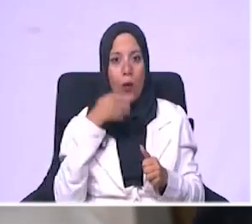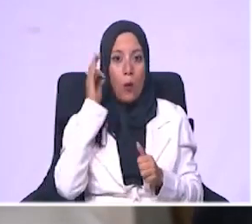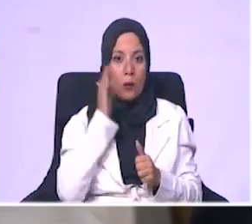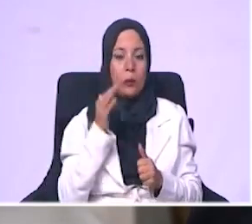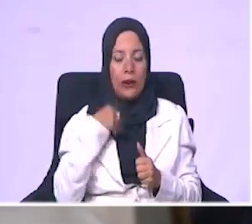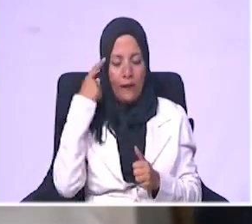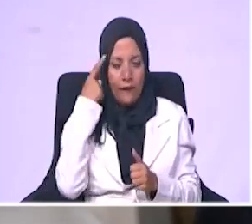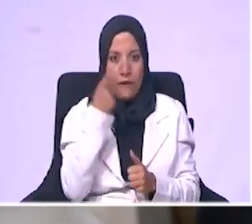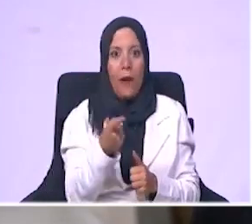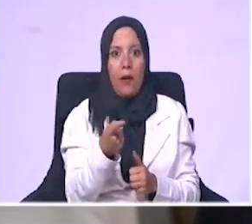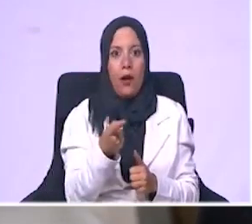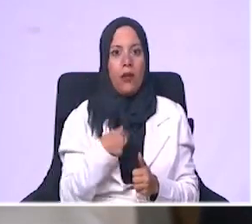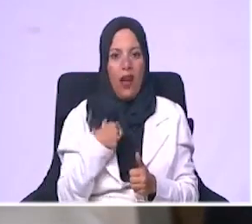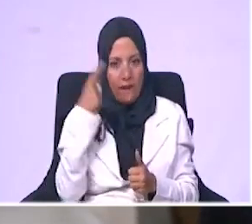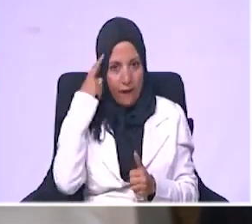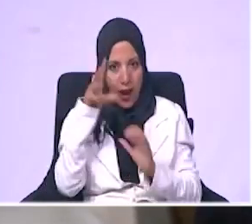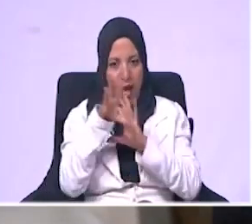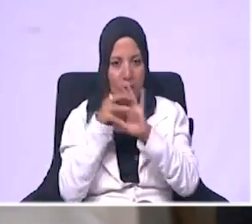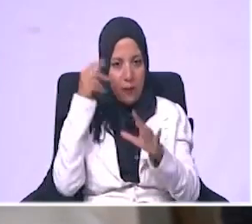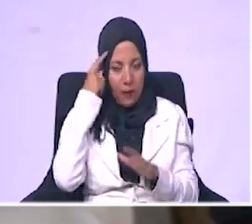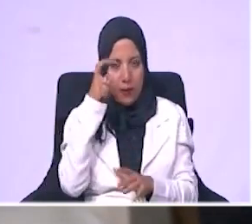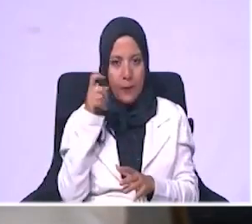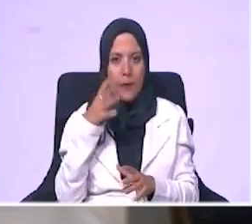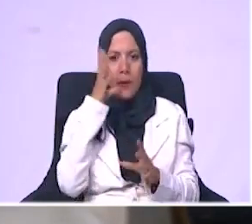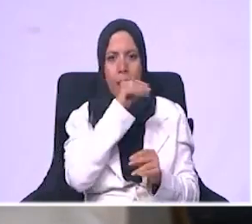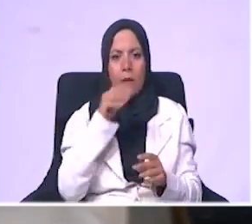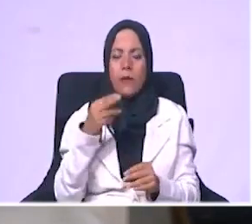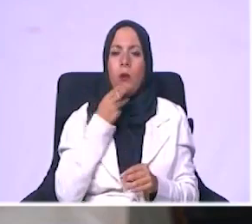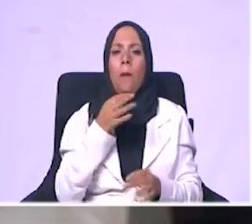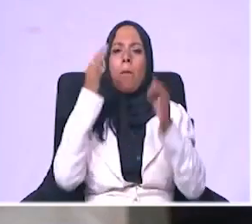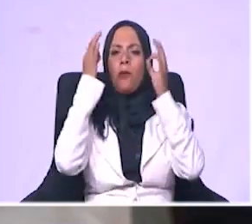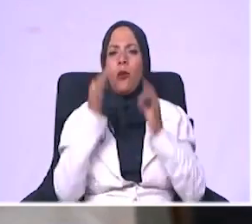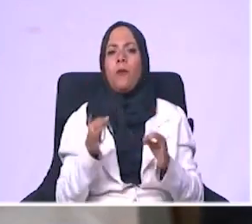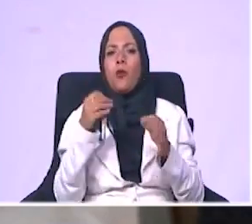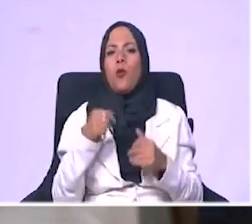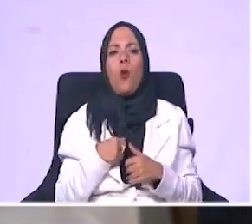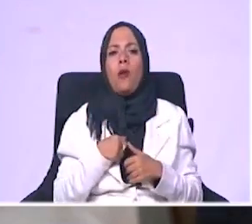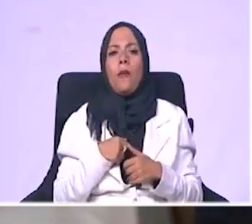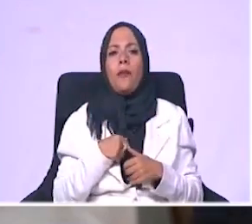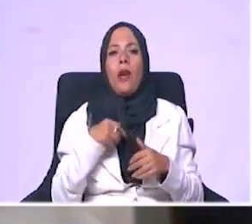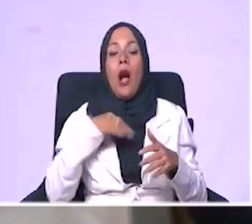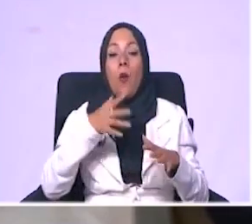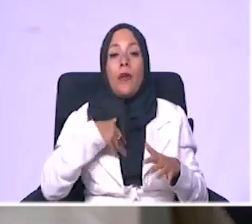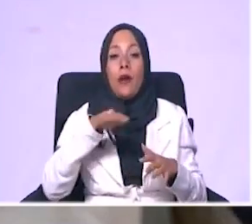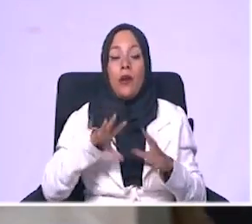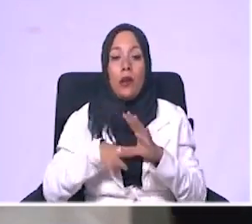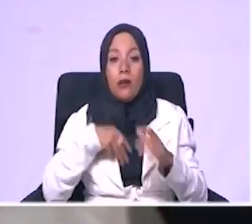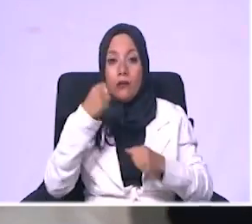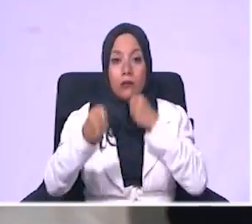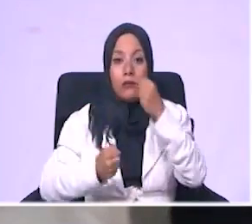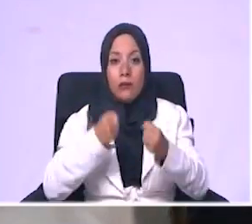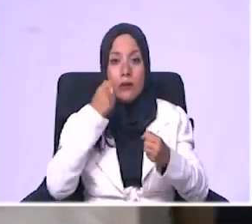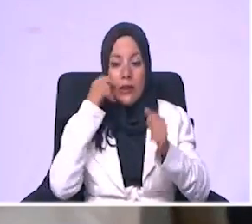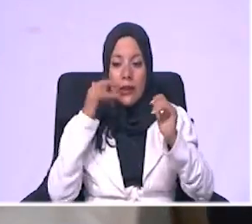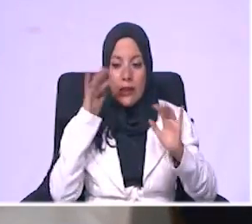واثقه بنفسي ان انا هعرف ادي شغل زي الراجل بالظبط وان انا ابقى اقدر ادير